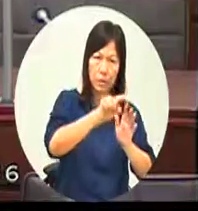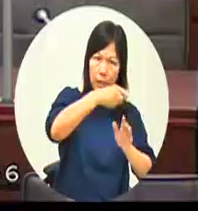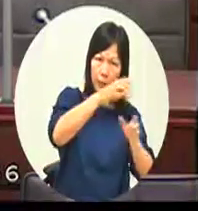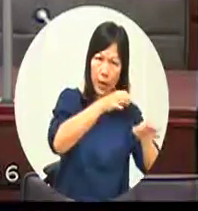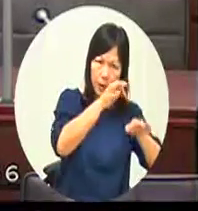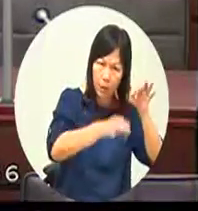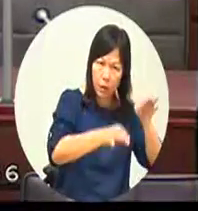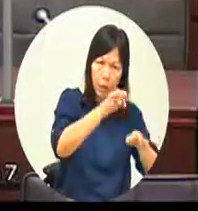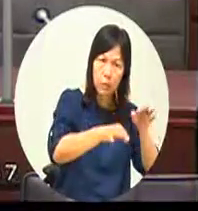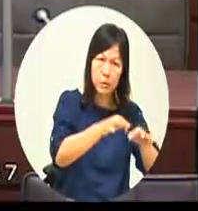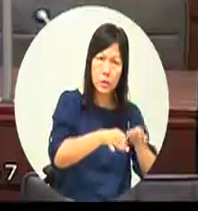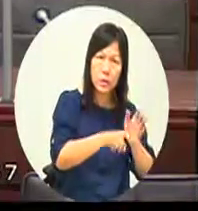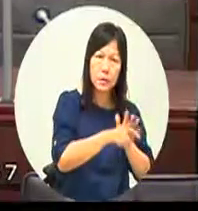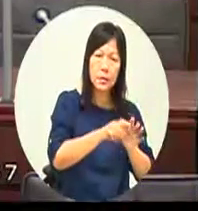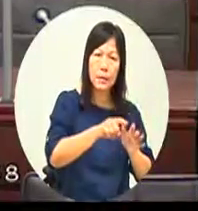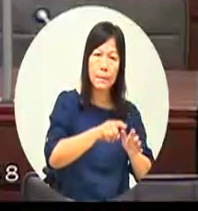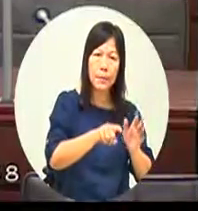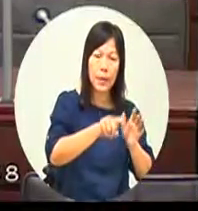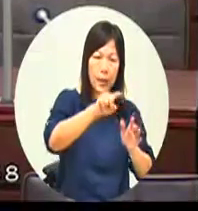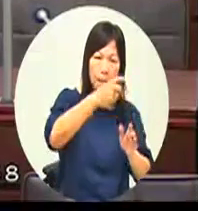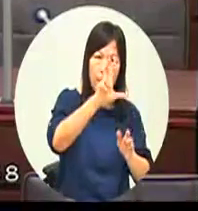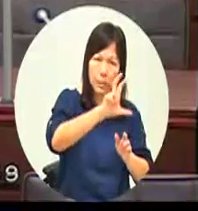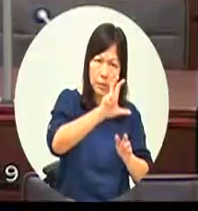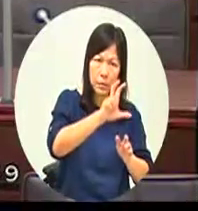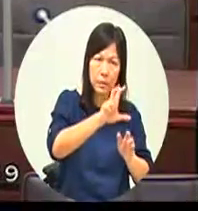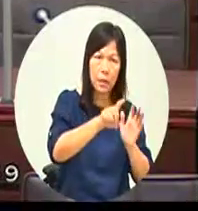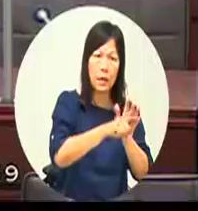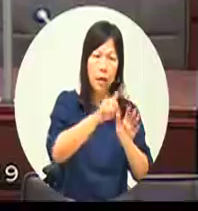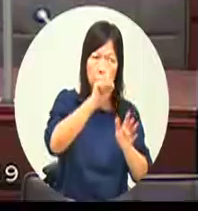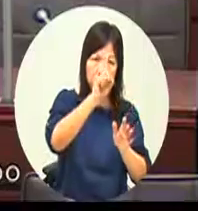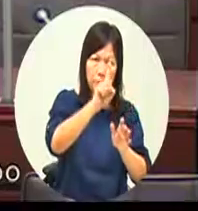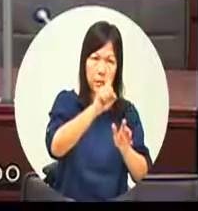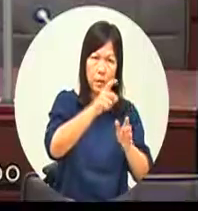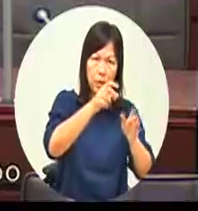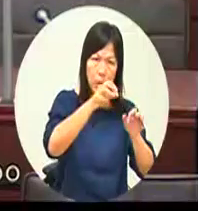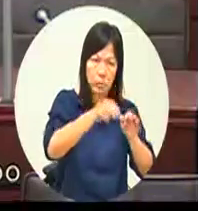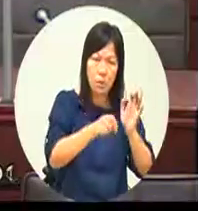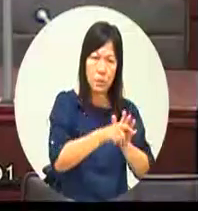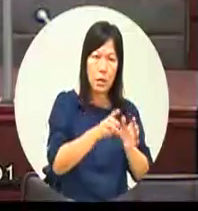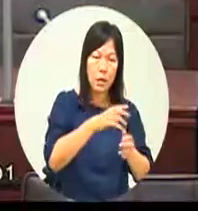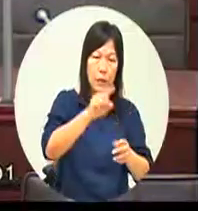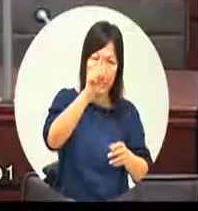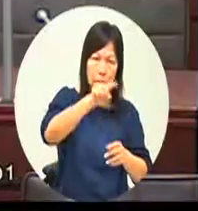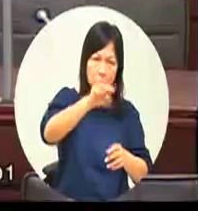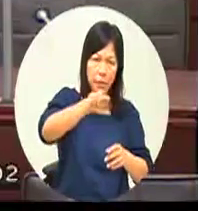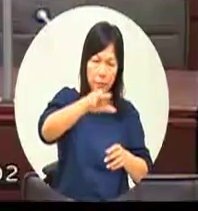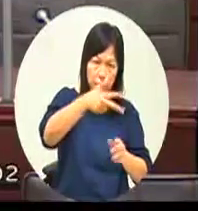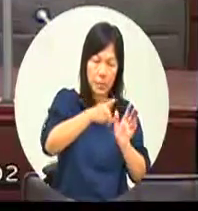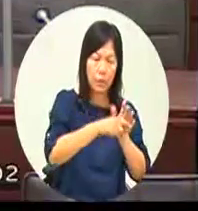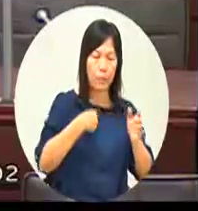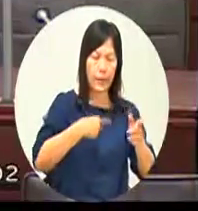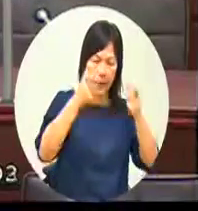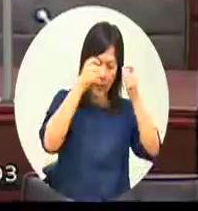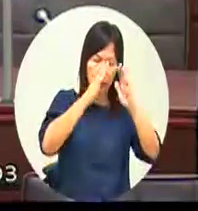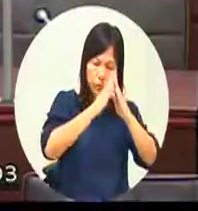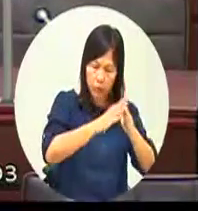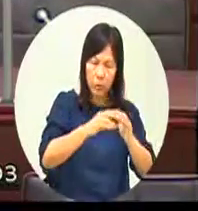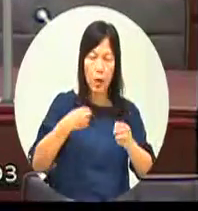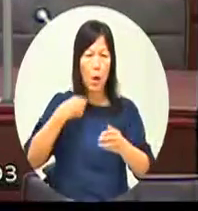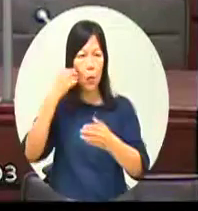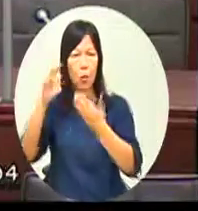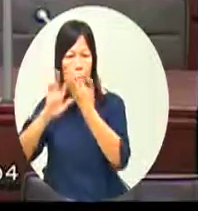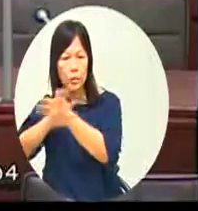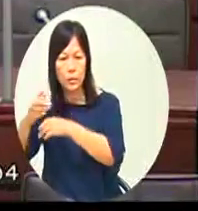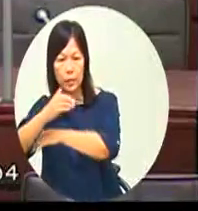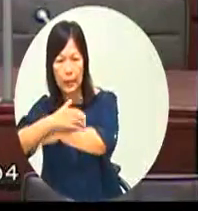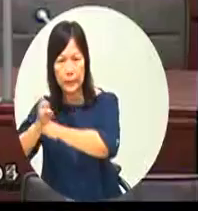是170块。 一栋偌济？你安尼你阿公一栋偌济？ 一栋1700。本市诶，我管区诶